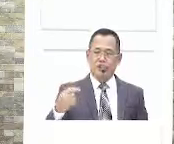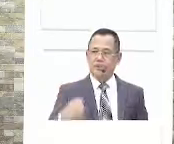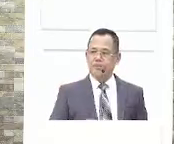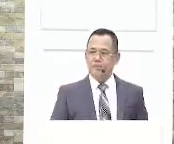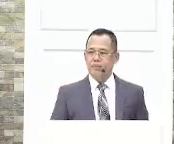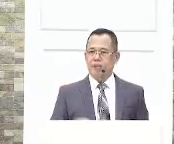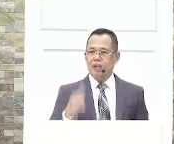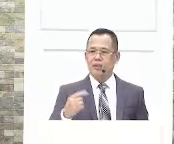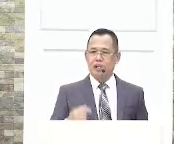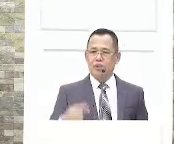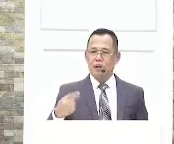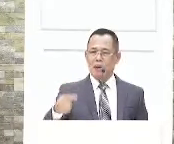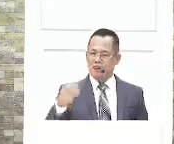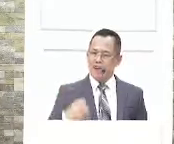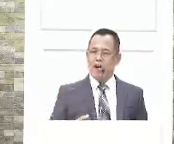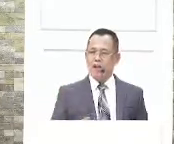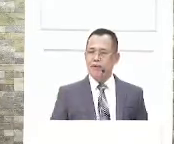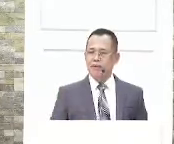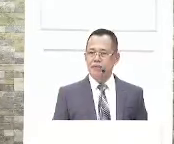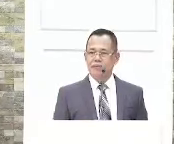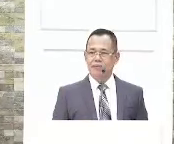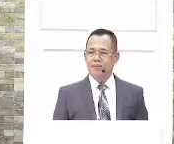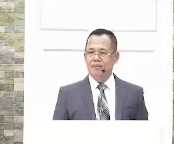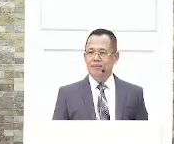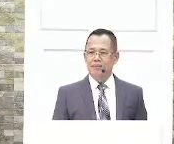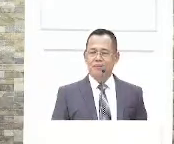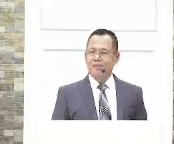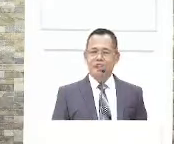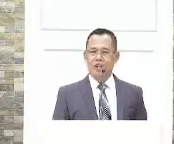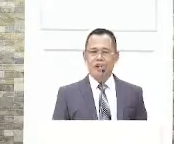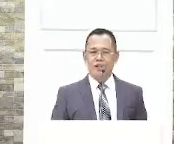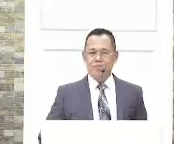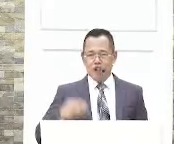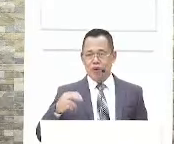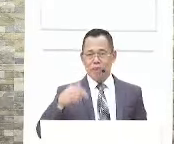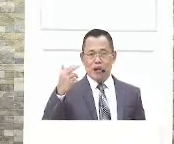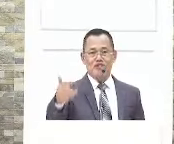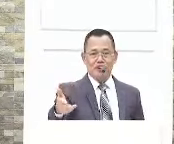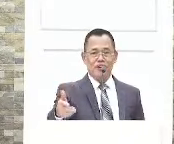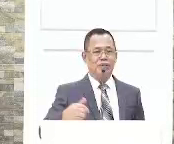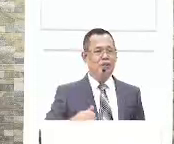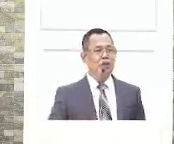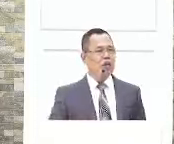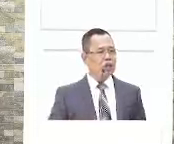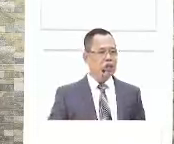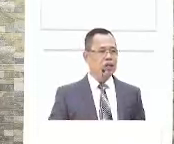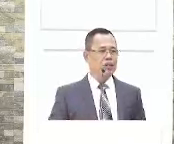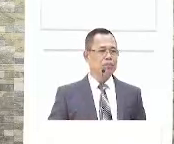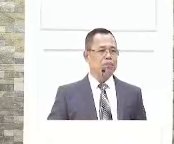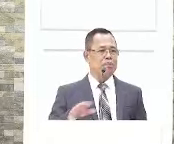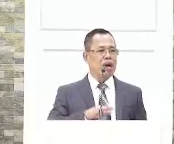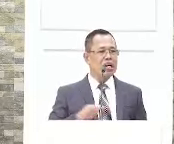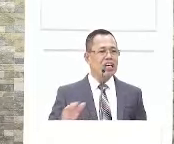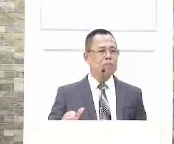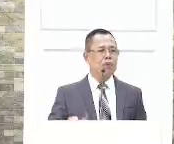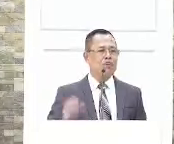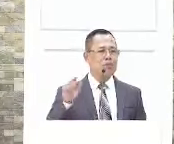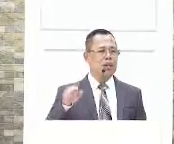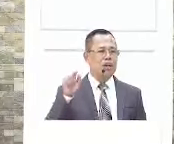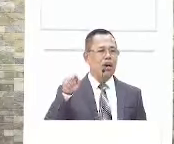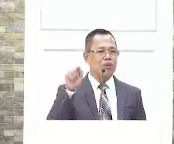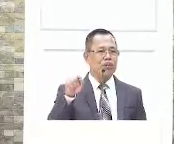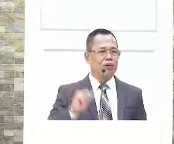corinth tanong ito Baay para sa akin Hindi ito ba para sa inyo hindi primarily